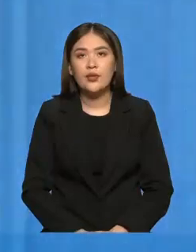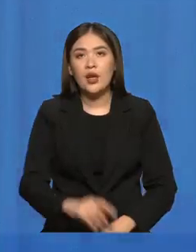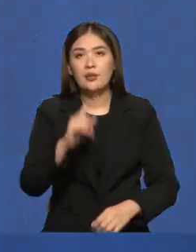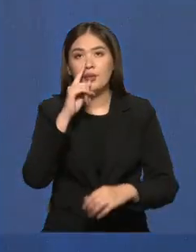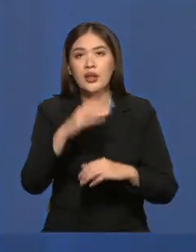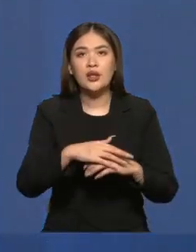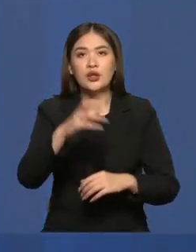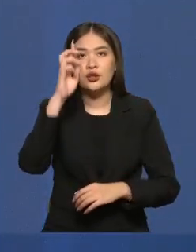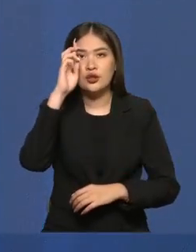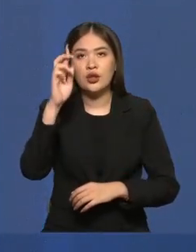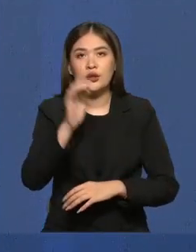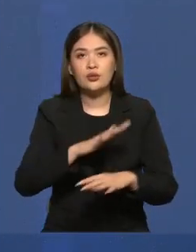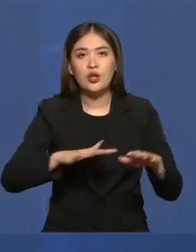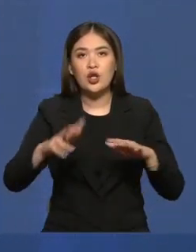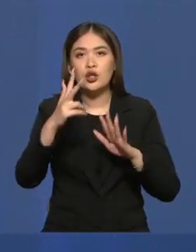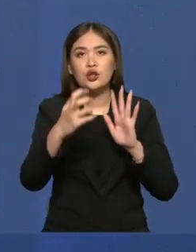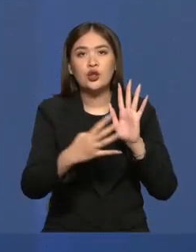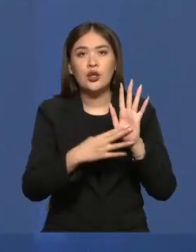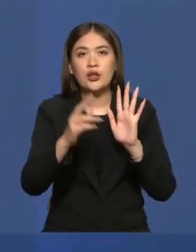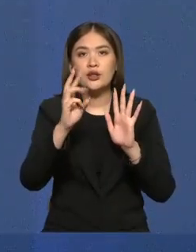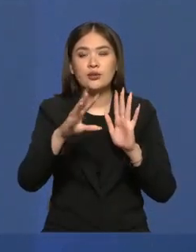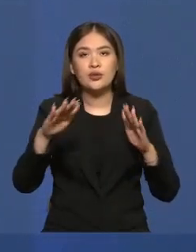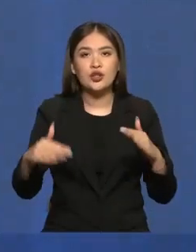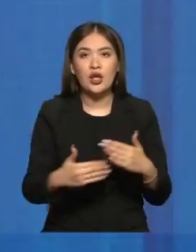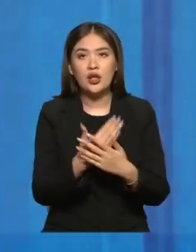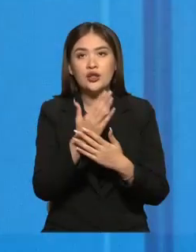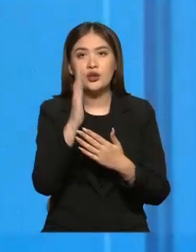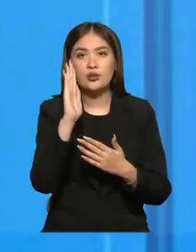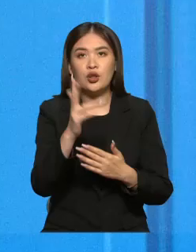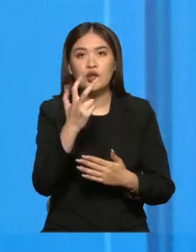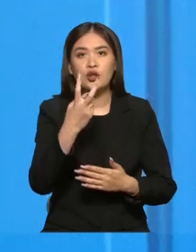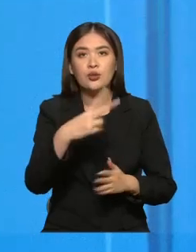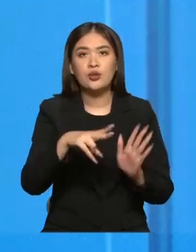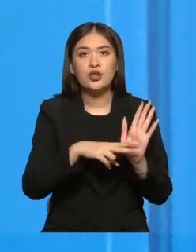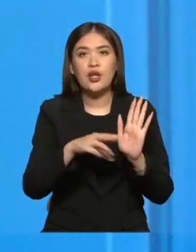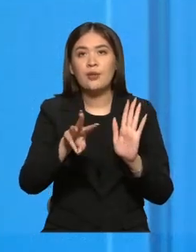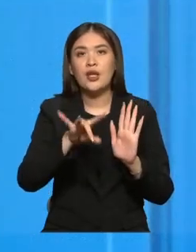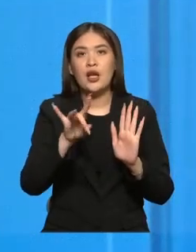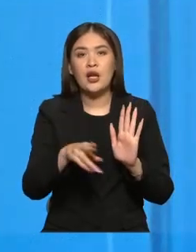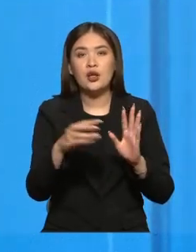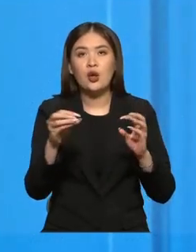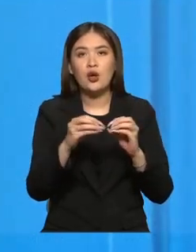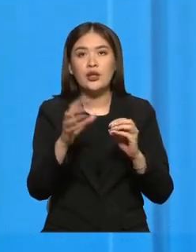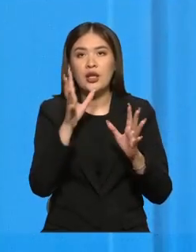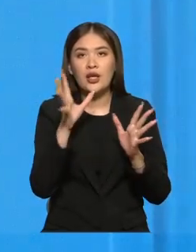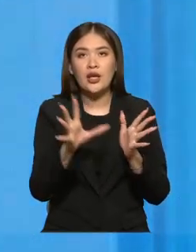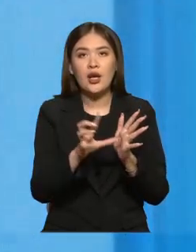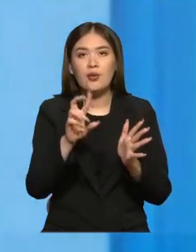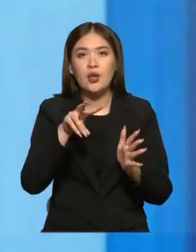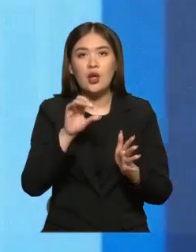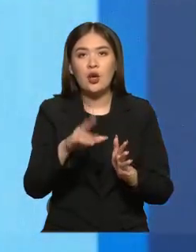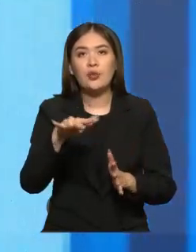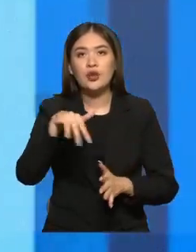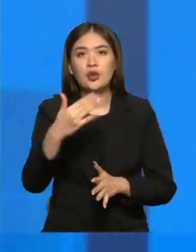Бұл елімізде 309 шақырым жылу желісі жаңарады. 327 миллиард теңгеге 10 энергия блок, 25 қазанда